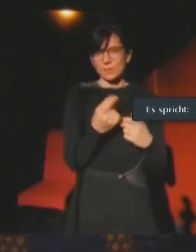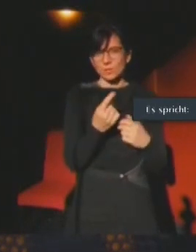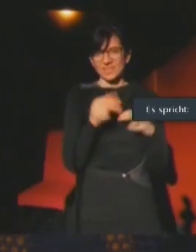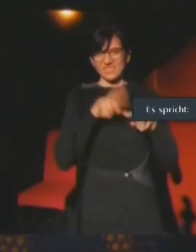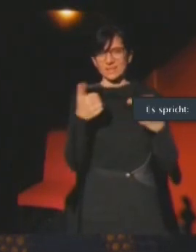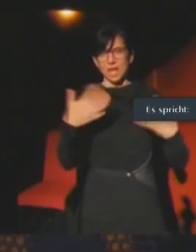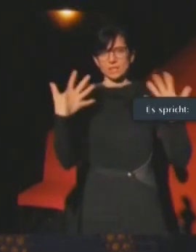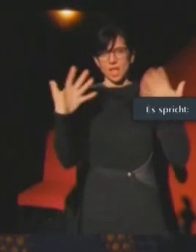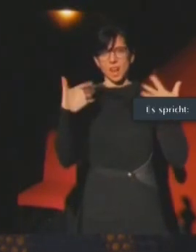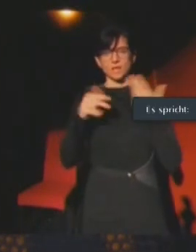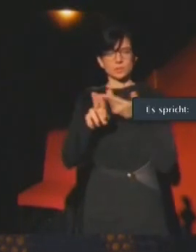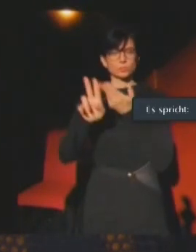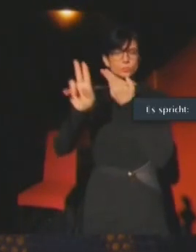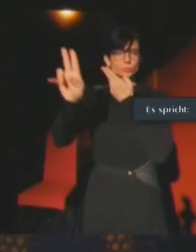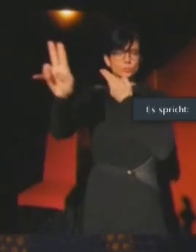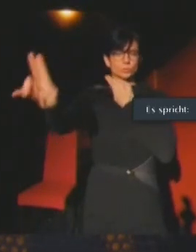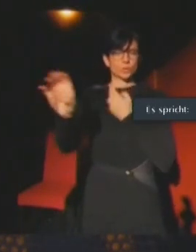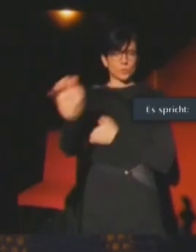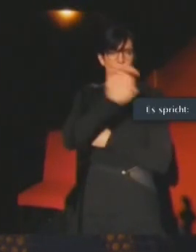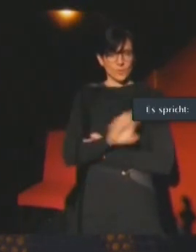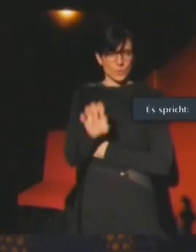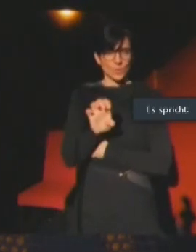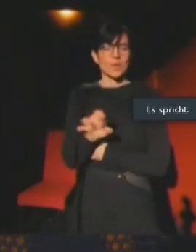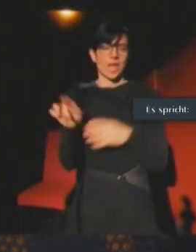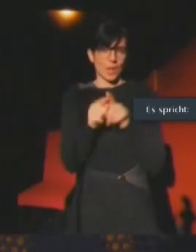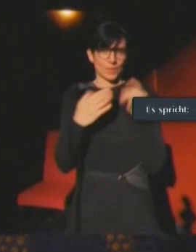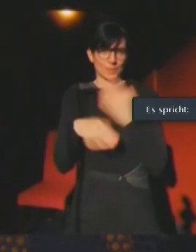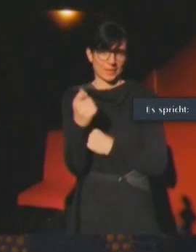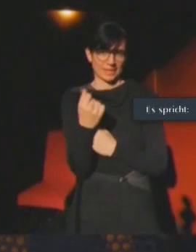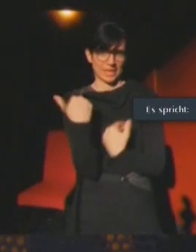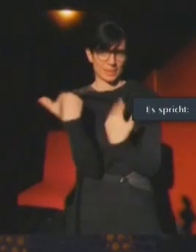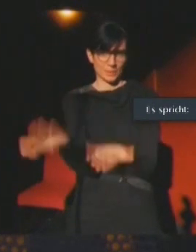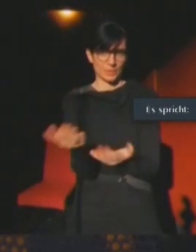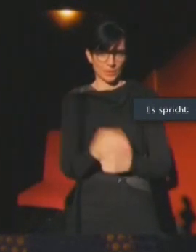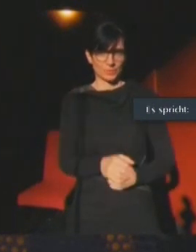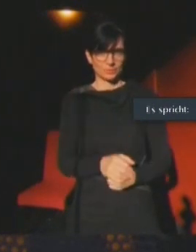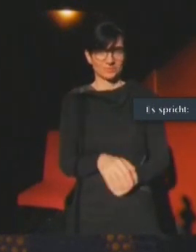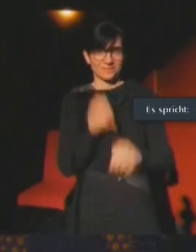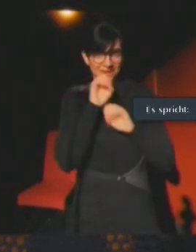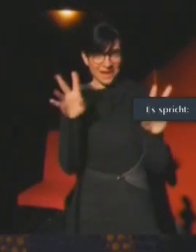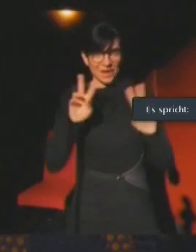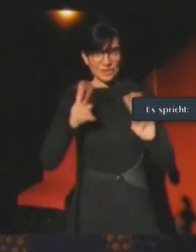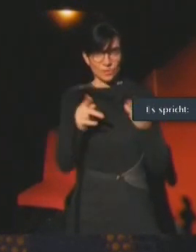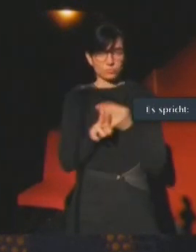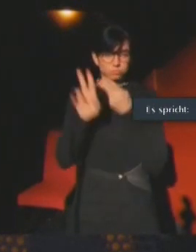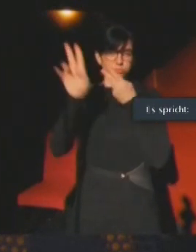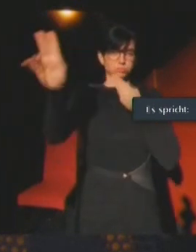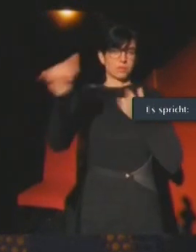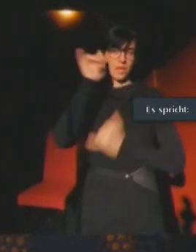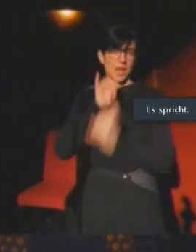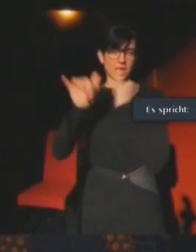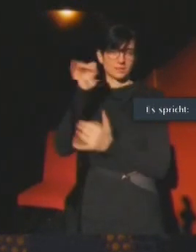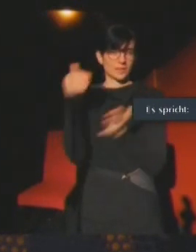ein Land irgendwo liegt in Europa, desto mehr bekommt dieses Land, weil klarerweise für die Distanzüberwindung